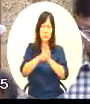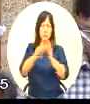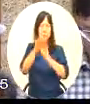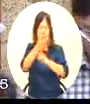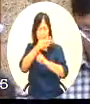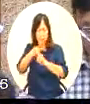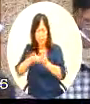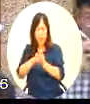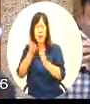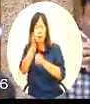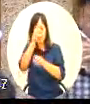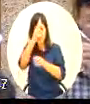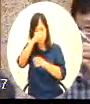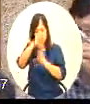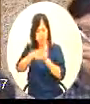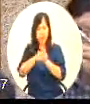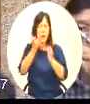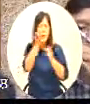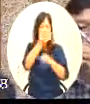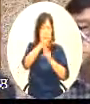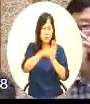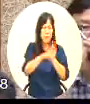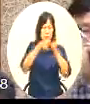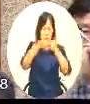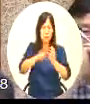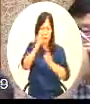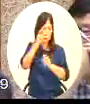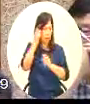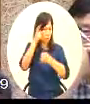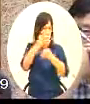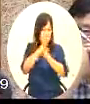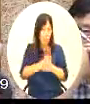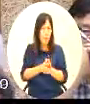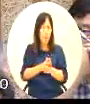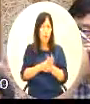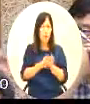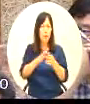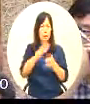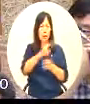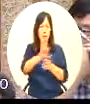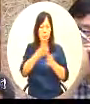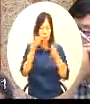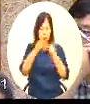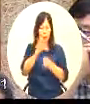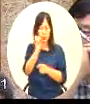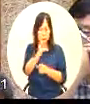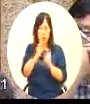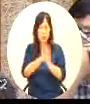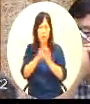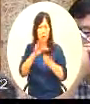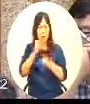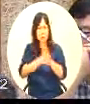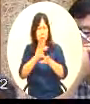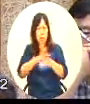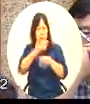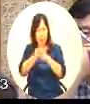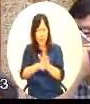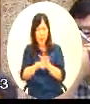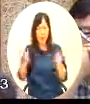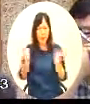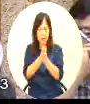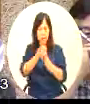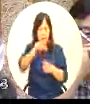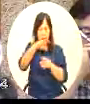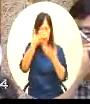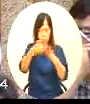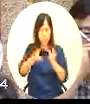山跟冈山区各设一个资优班，原来是一所都没有的那至于议员提到的艺才班，目前有136班，确